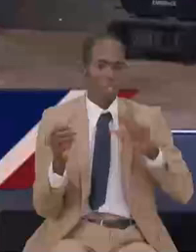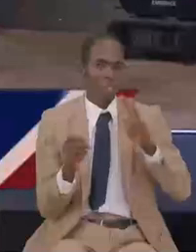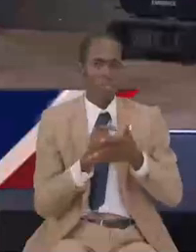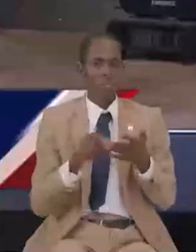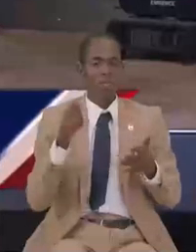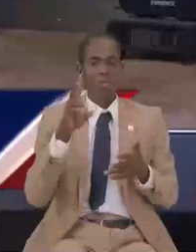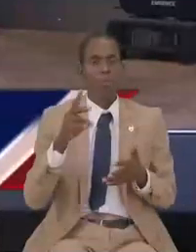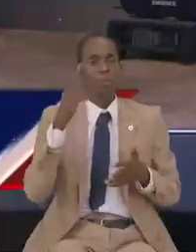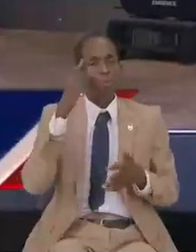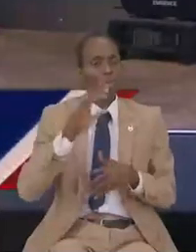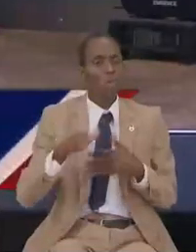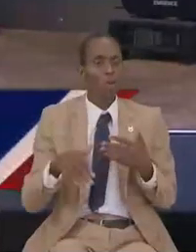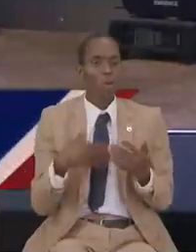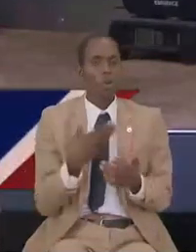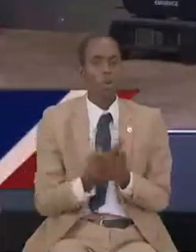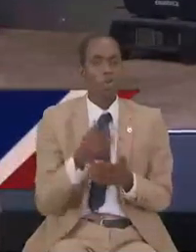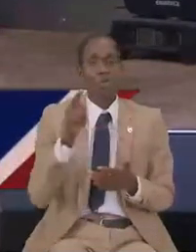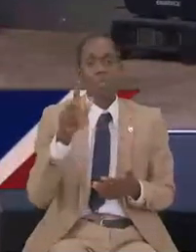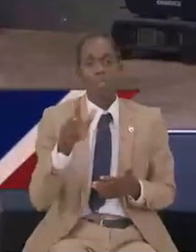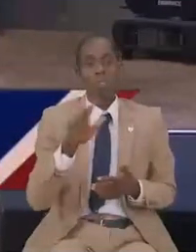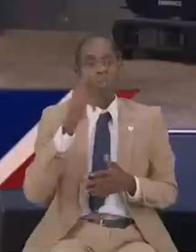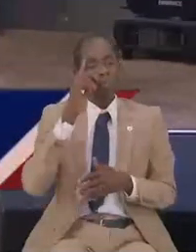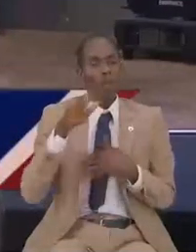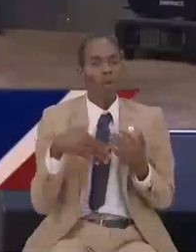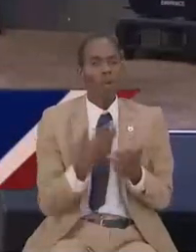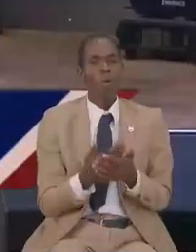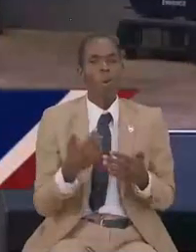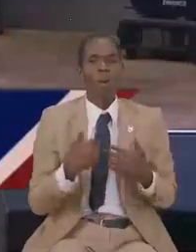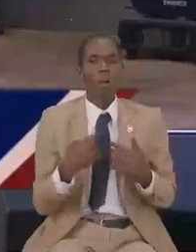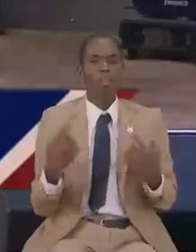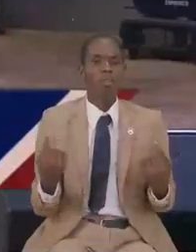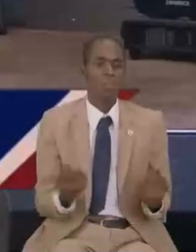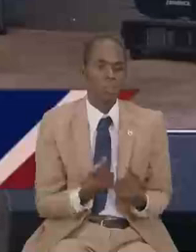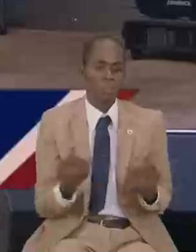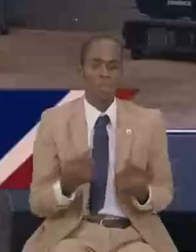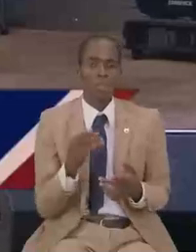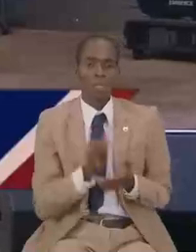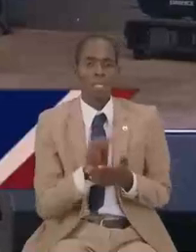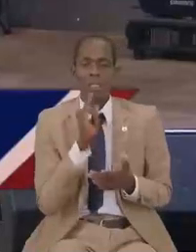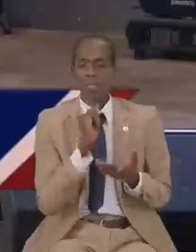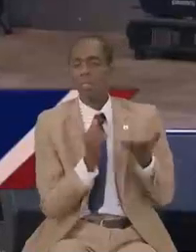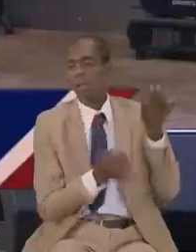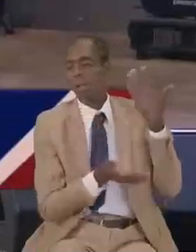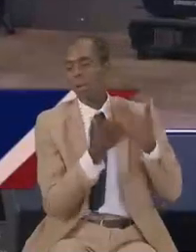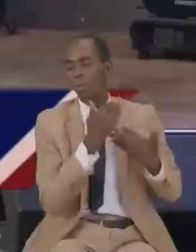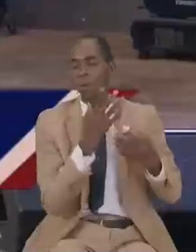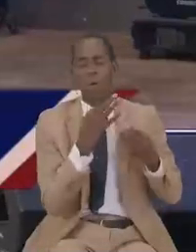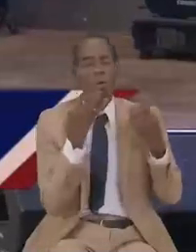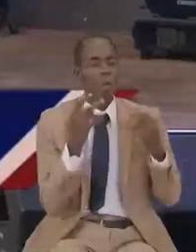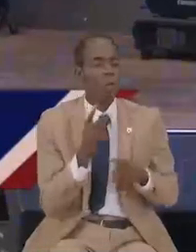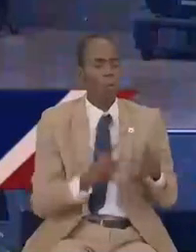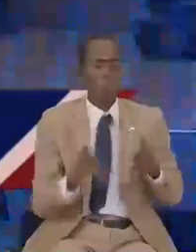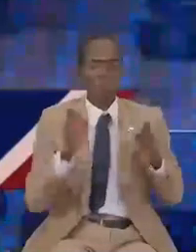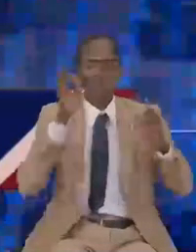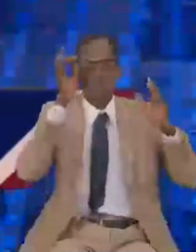Romains 3, 23. Car tout son péché, c'est le passé. Car tout son péché, le passé. Le passé de plusieurs